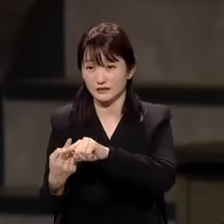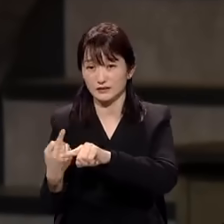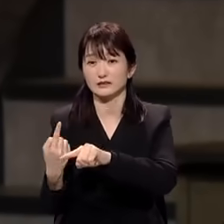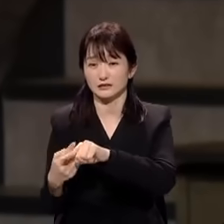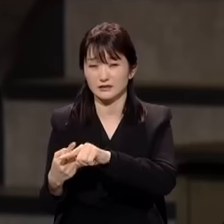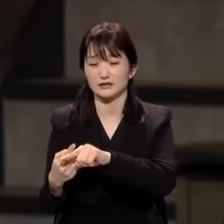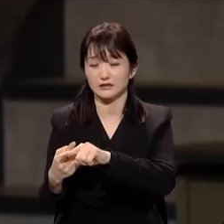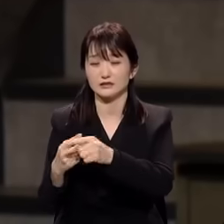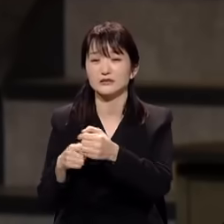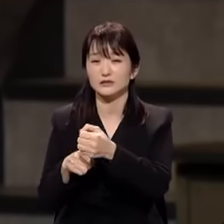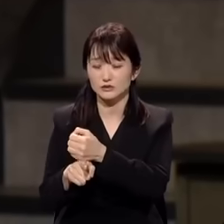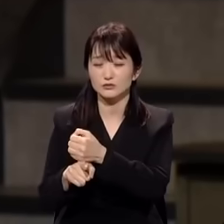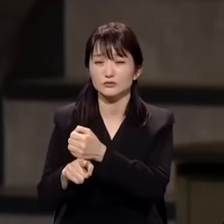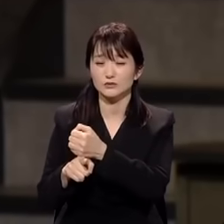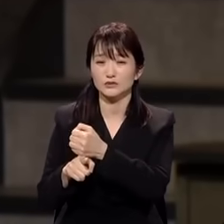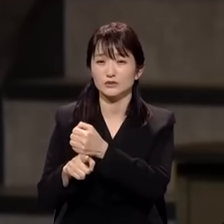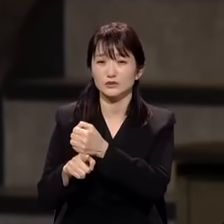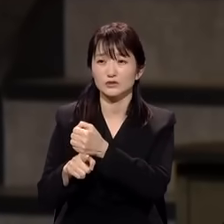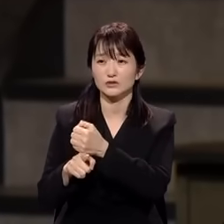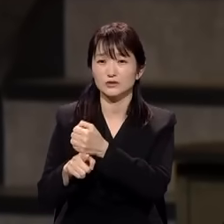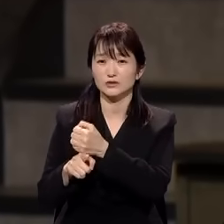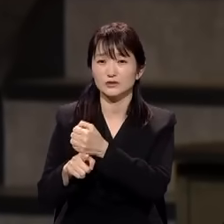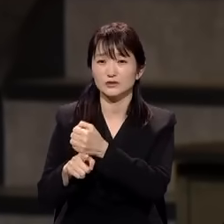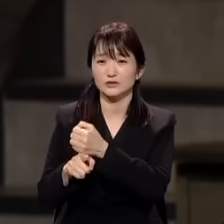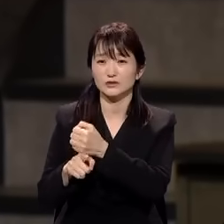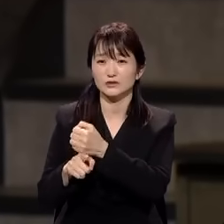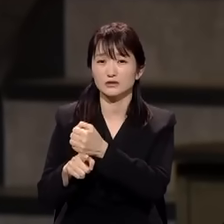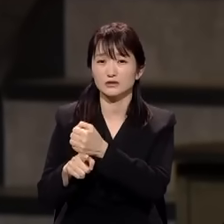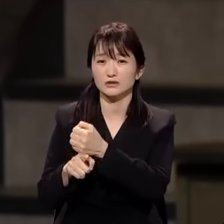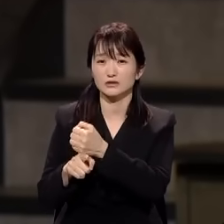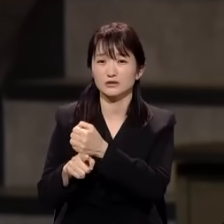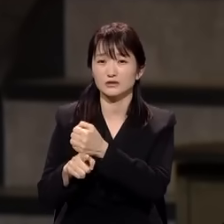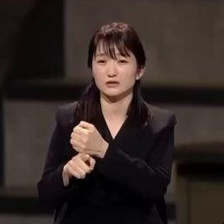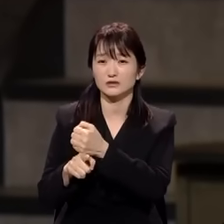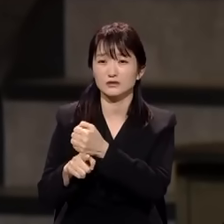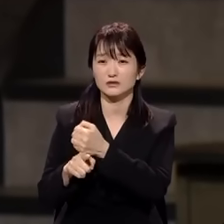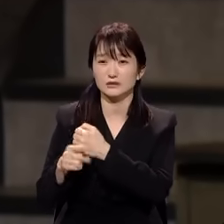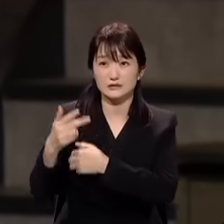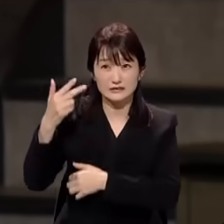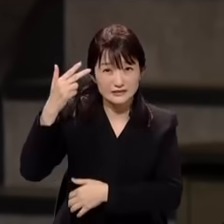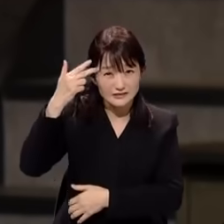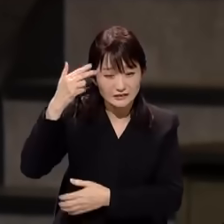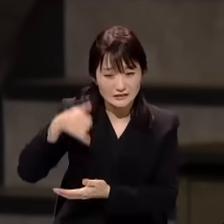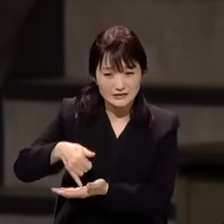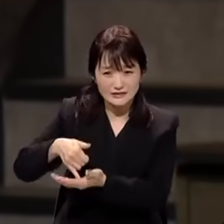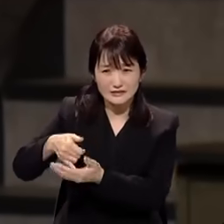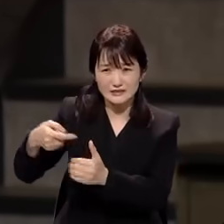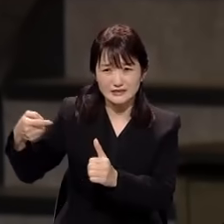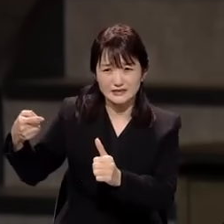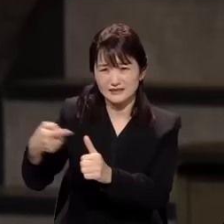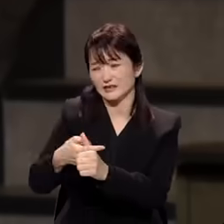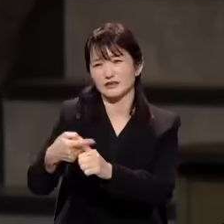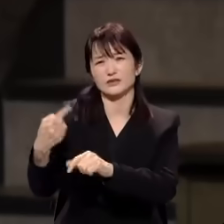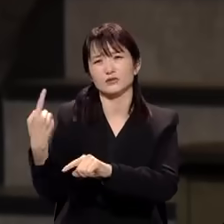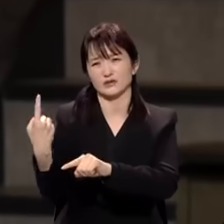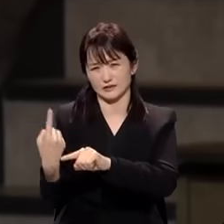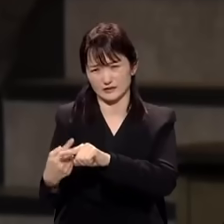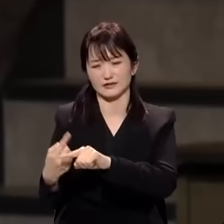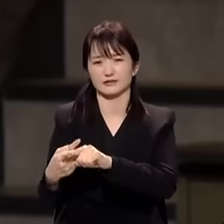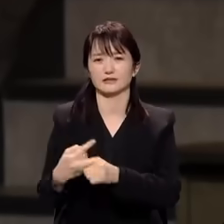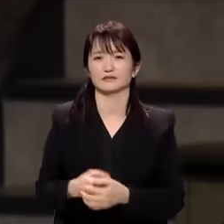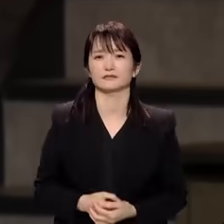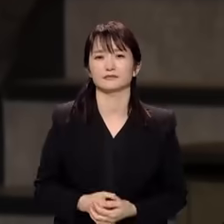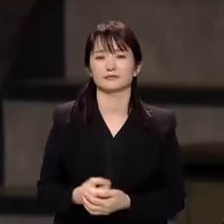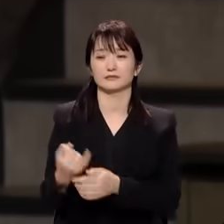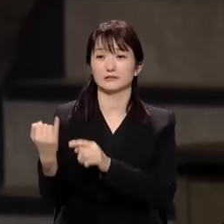같은 그 맥락에서 본다는 것은 저게 철저한 정신적, 인격적 살인과 같은 그 개념이 되고요. 저분